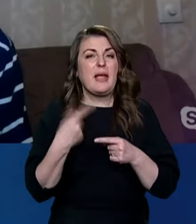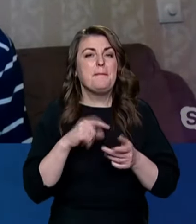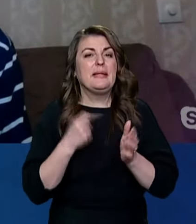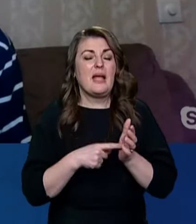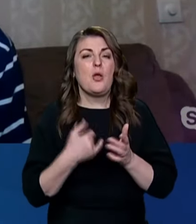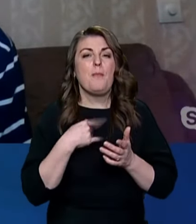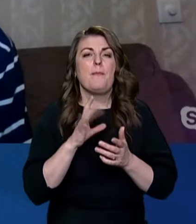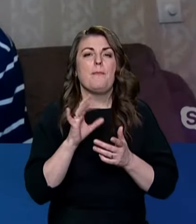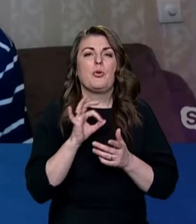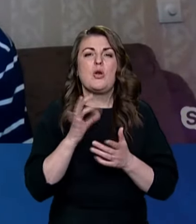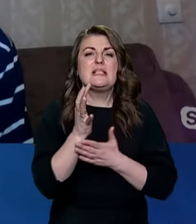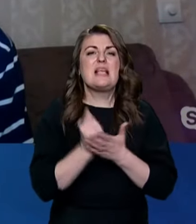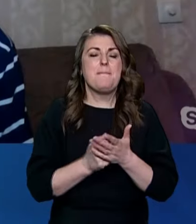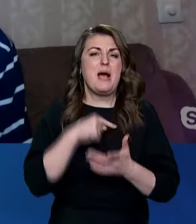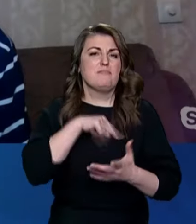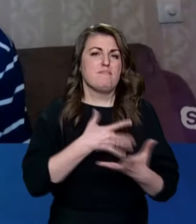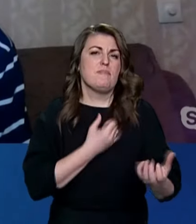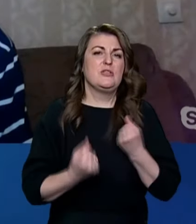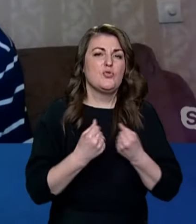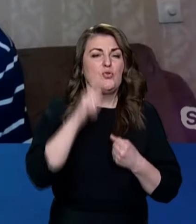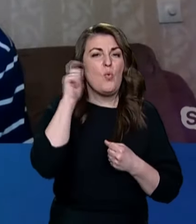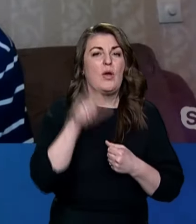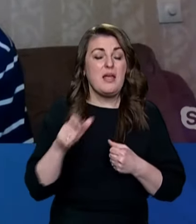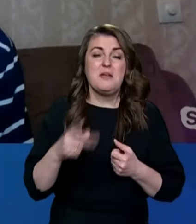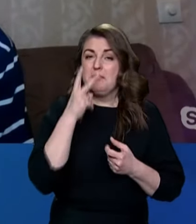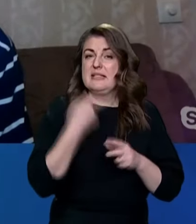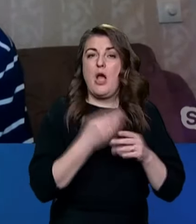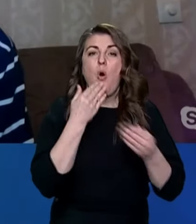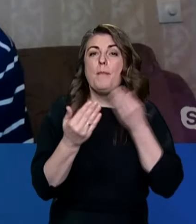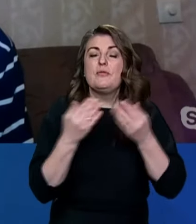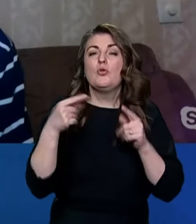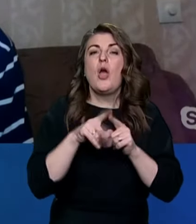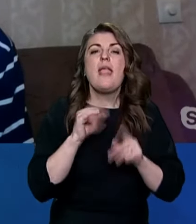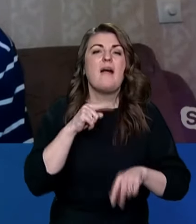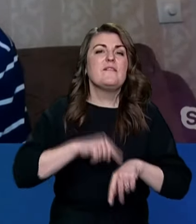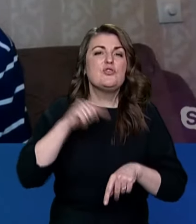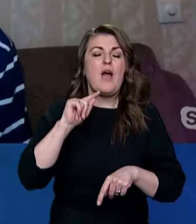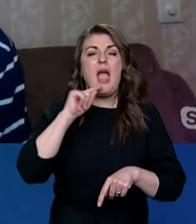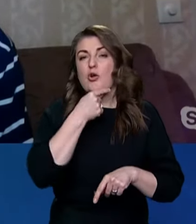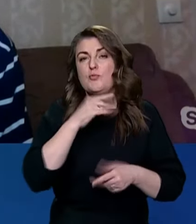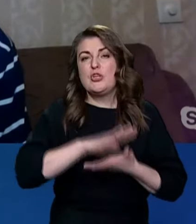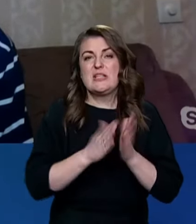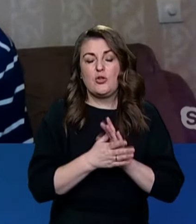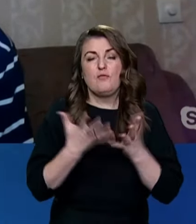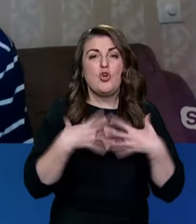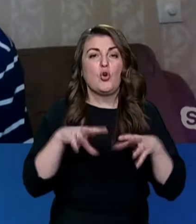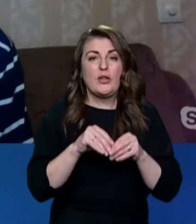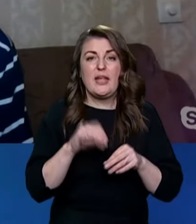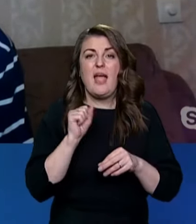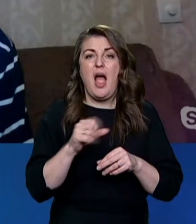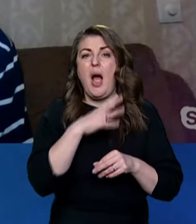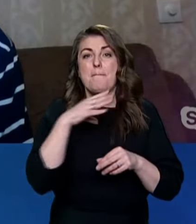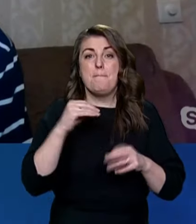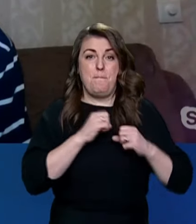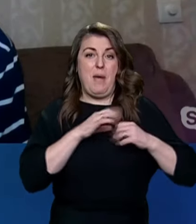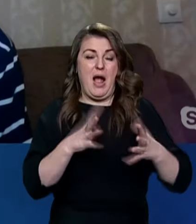буде в мене про запас міцності українців. Бо дивіться, це опитування щодо того, як відчувають економічне становище родини, а